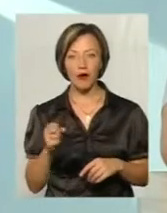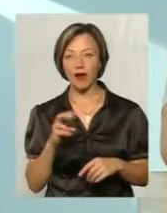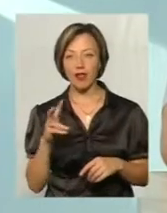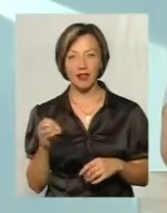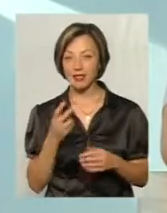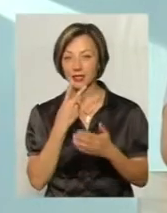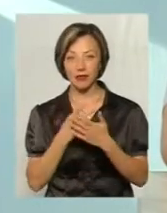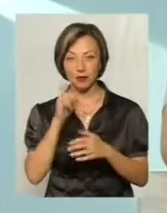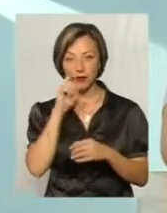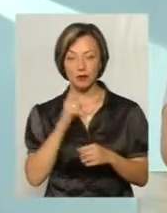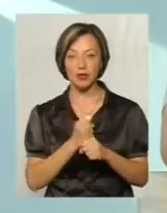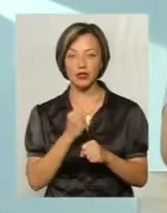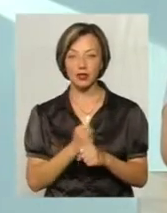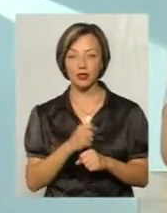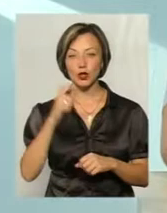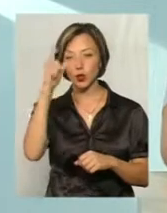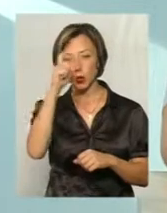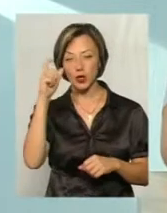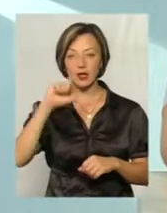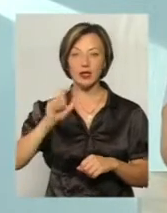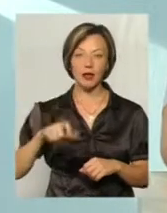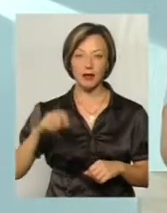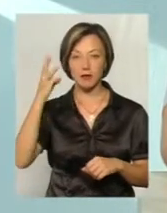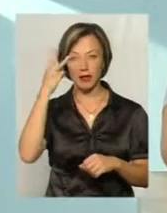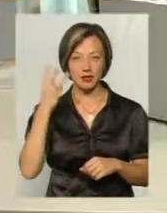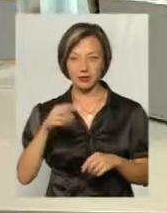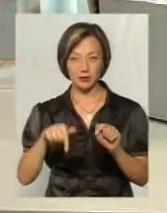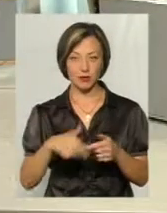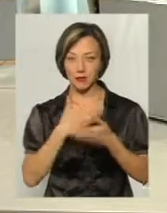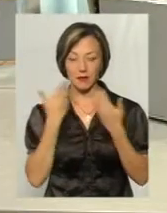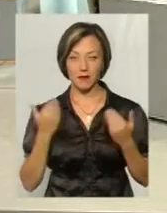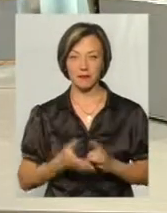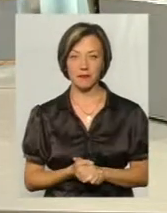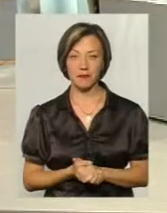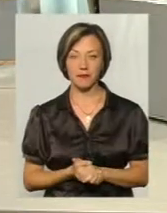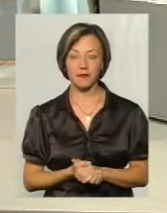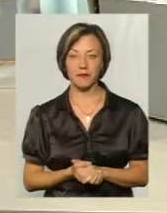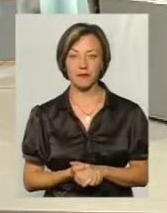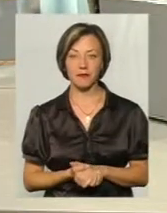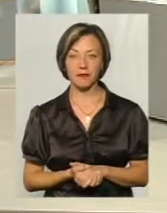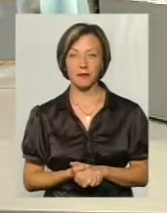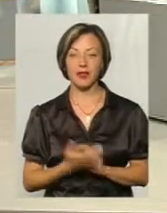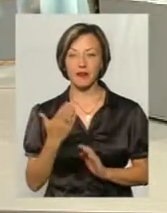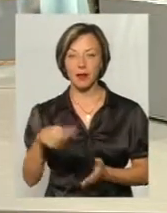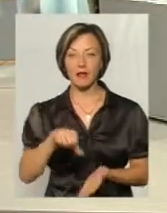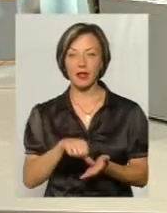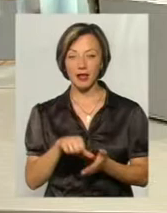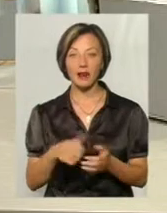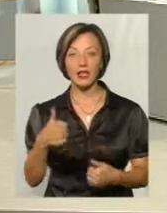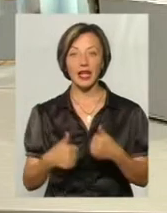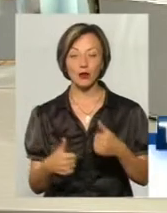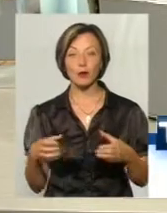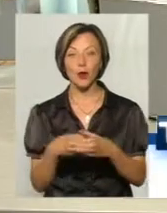дивлячись на те, що в Україні працюють і турки, і італійці, в Хмельницькій вони не заходять. Ви представник тендерного